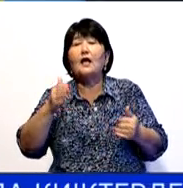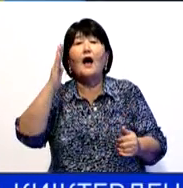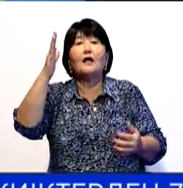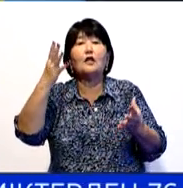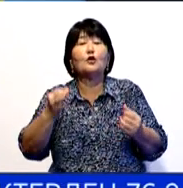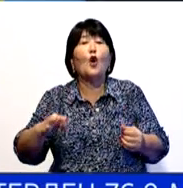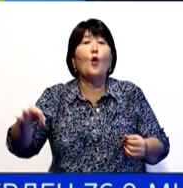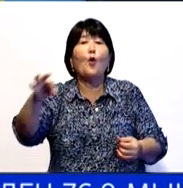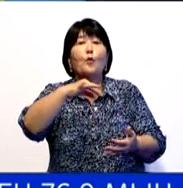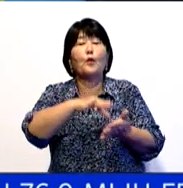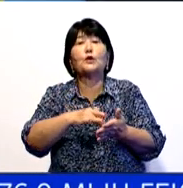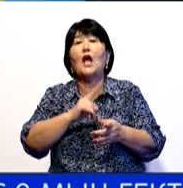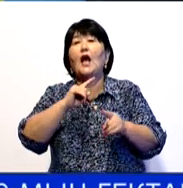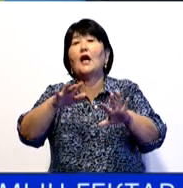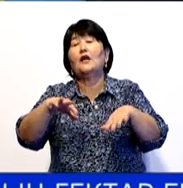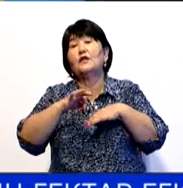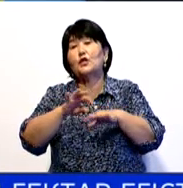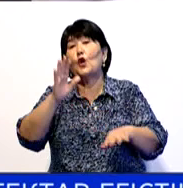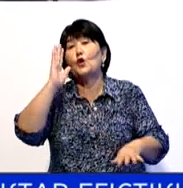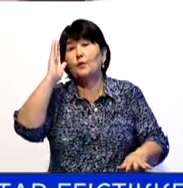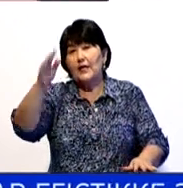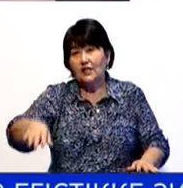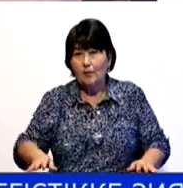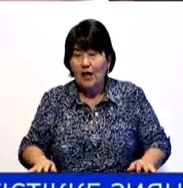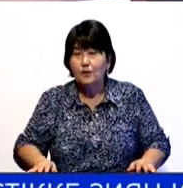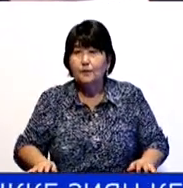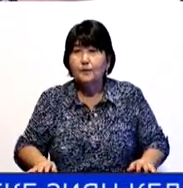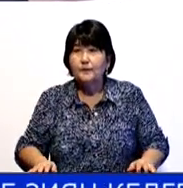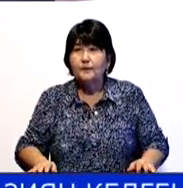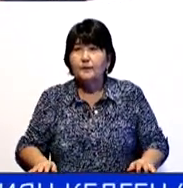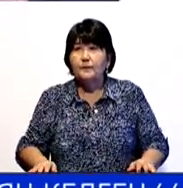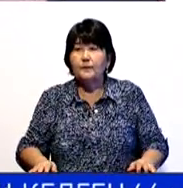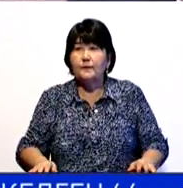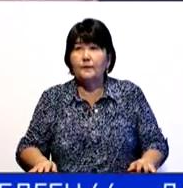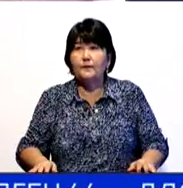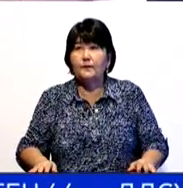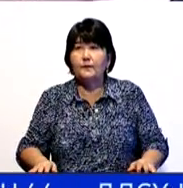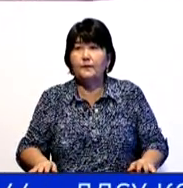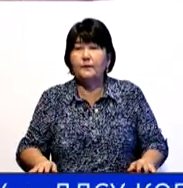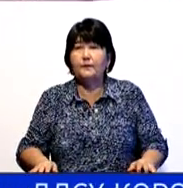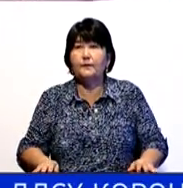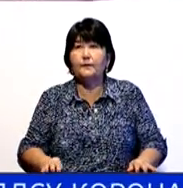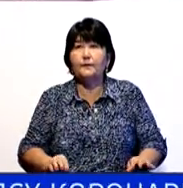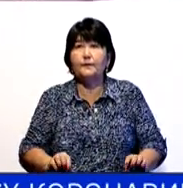күндері облыс орталығында конференция ұйымдастырылмақ. Елдос Асан, Бауыржан Қожамұратов, Дархан Тоқсейіт, Қызылорда телеарнасы, Шиелі ауданынан.